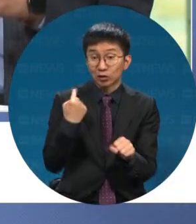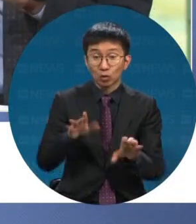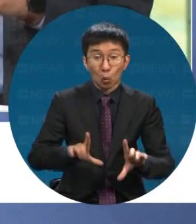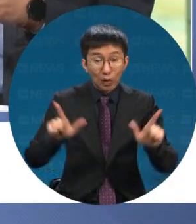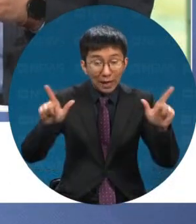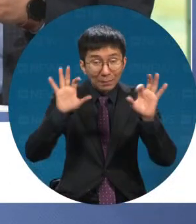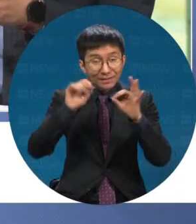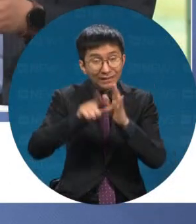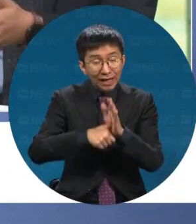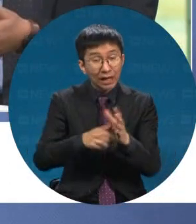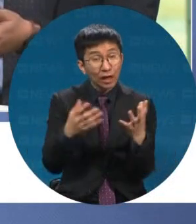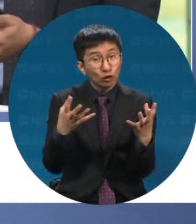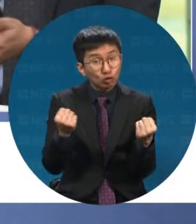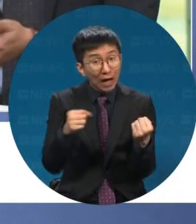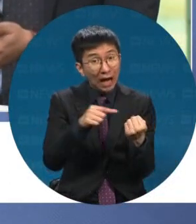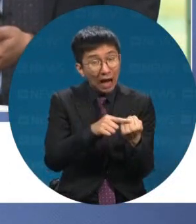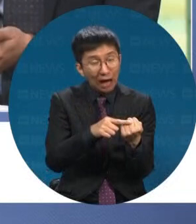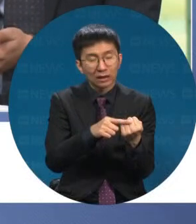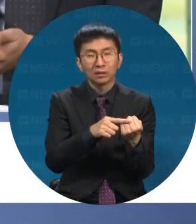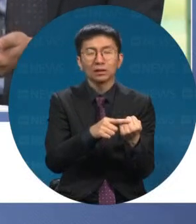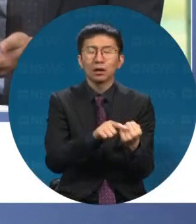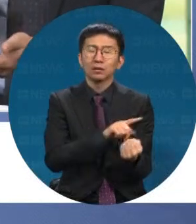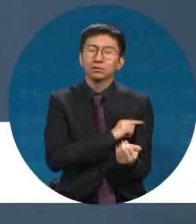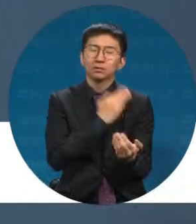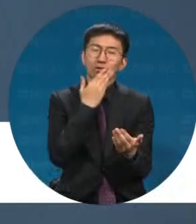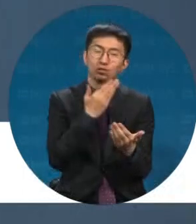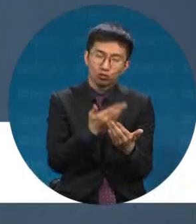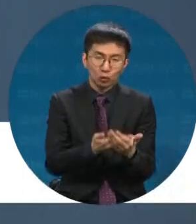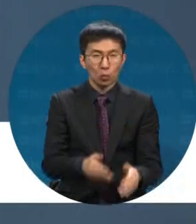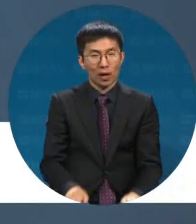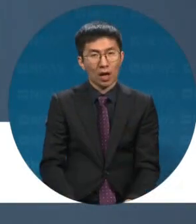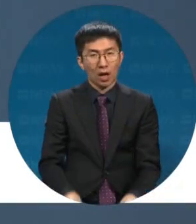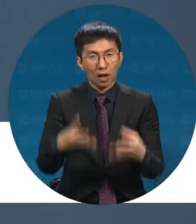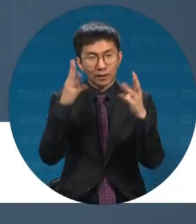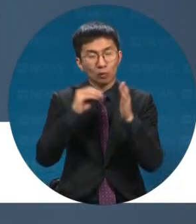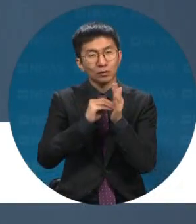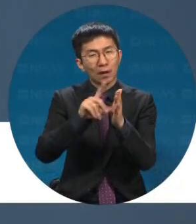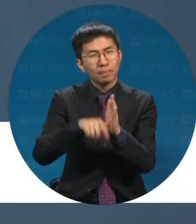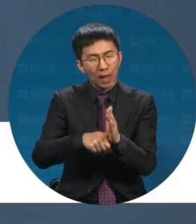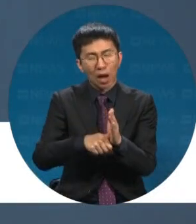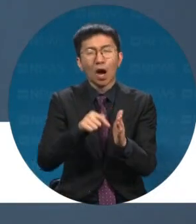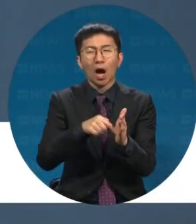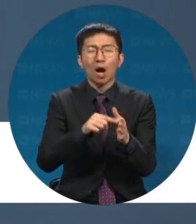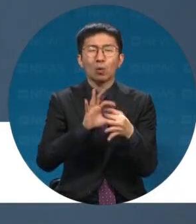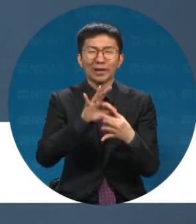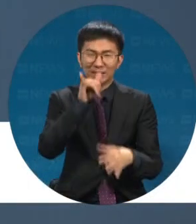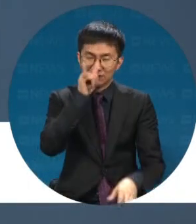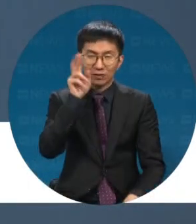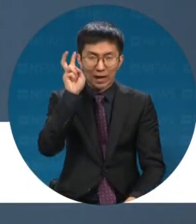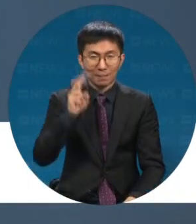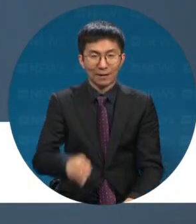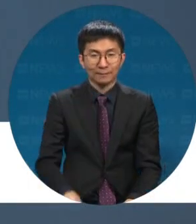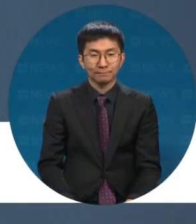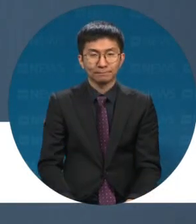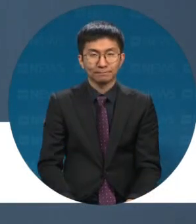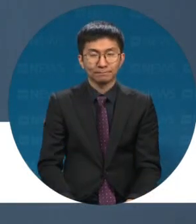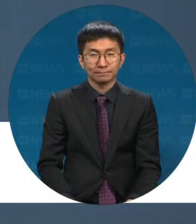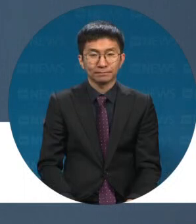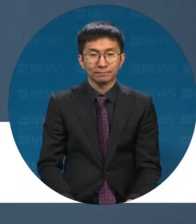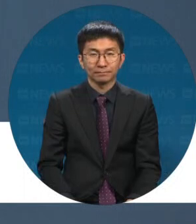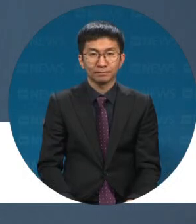금년이나 수학이 절대적인 자격 기준화돼서 지원에 있어서 상당한 영향을 미칠 것이다 라고 하는 것은 불보듯